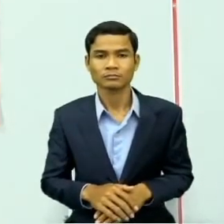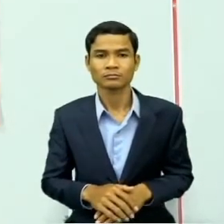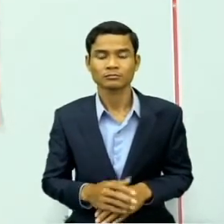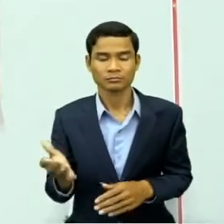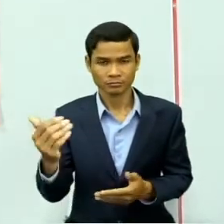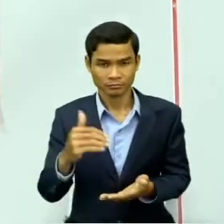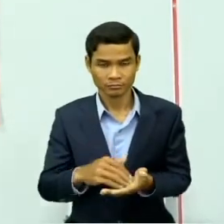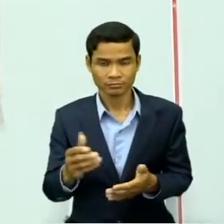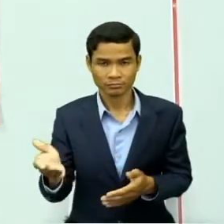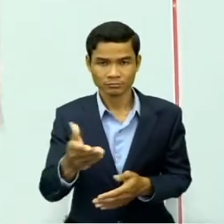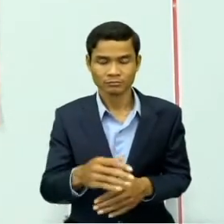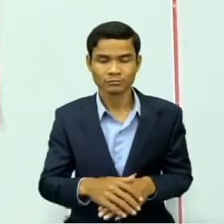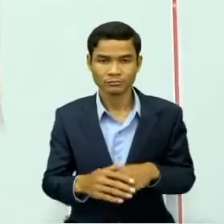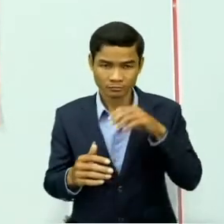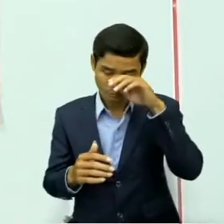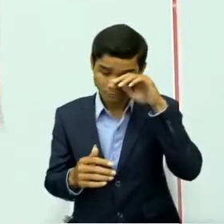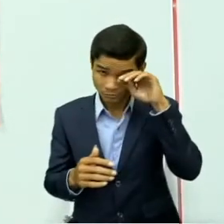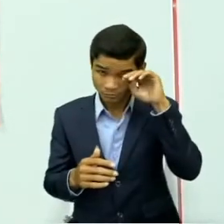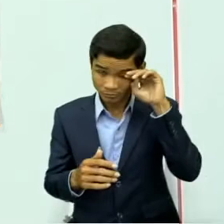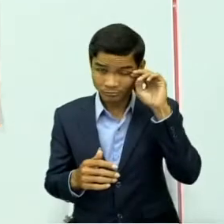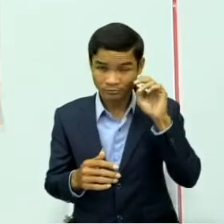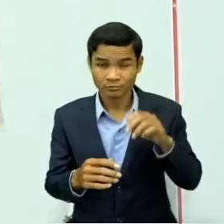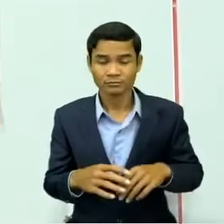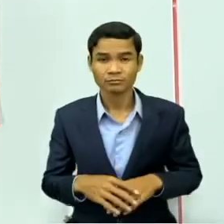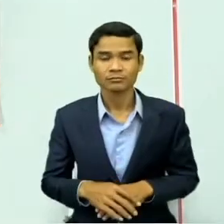Chà, mà đoàn tiết ná.